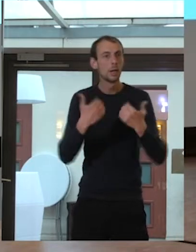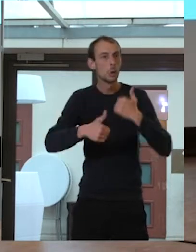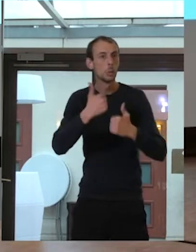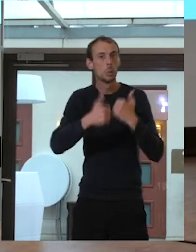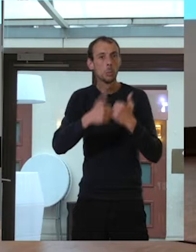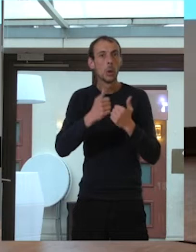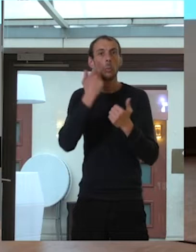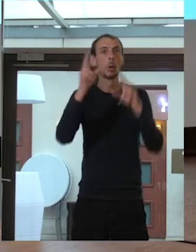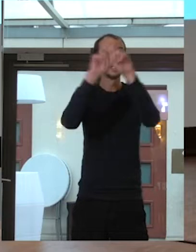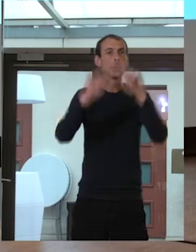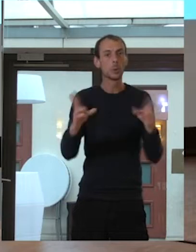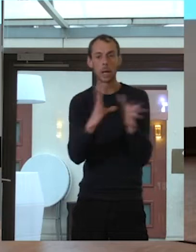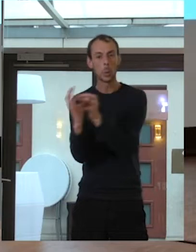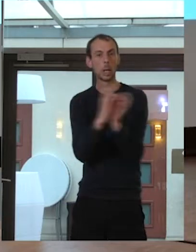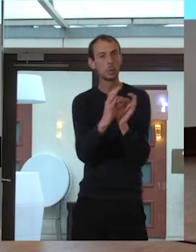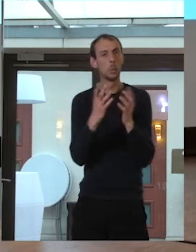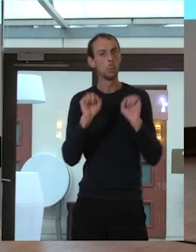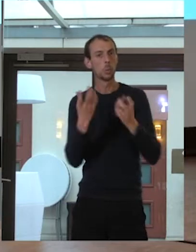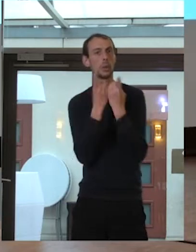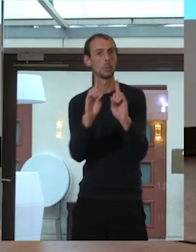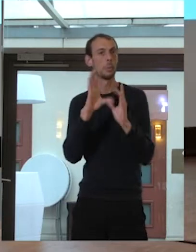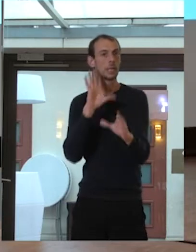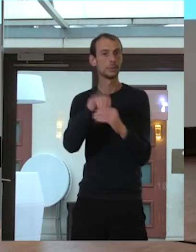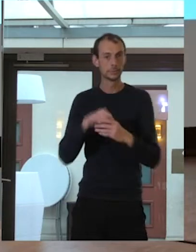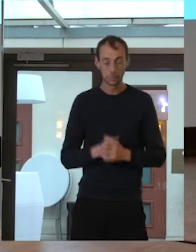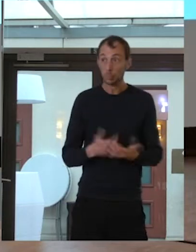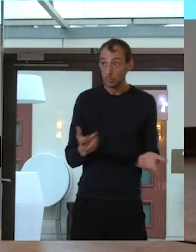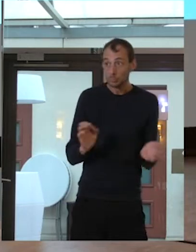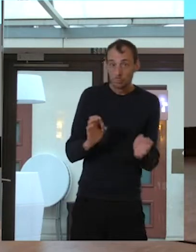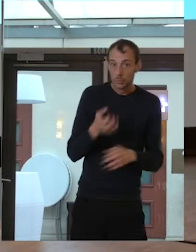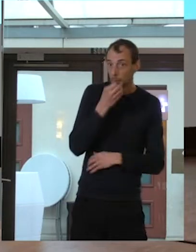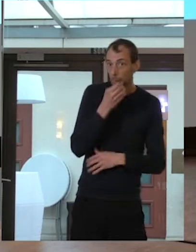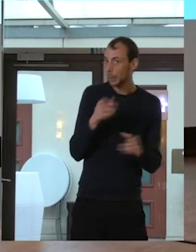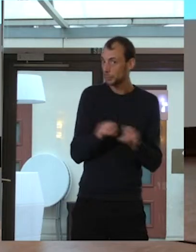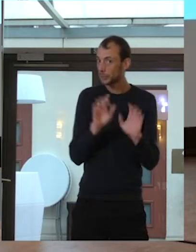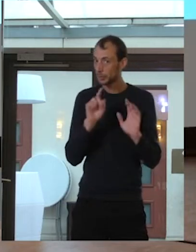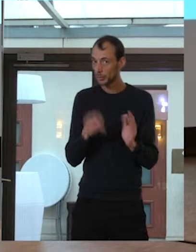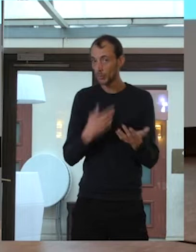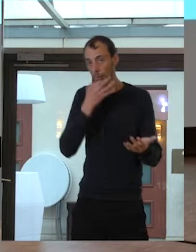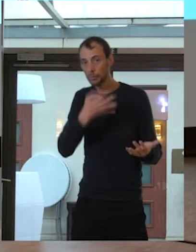relations internationales. Mais je pense qu'il faut aussi parler du sport à l'occasion des efforts à réaliser